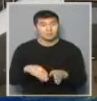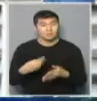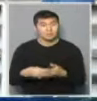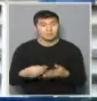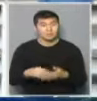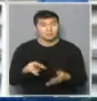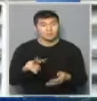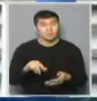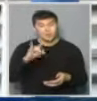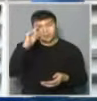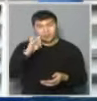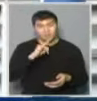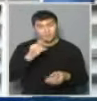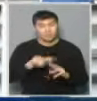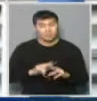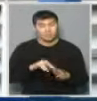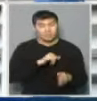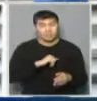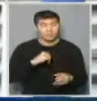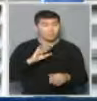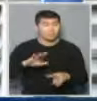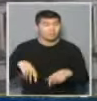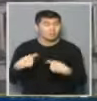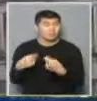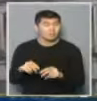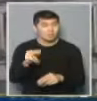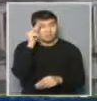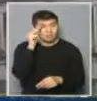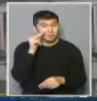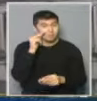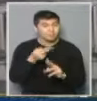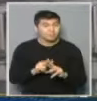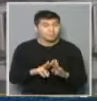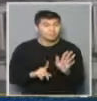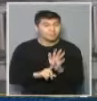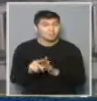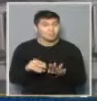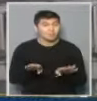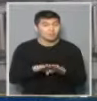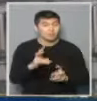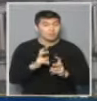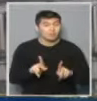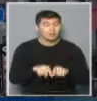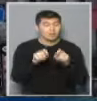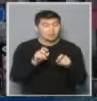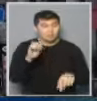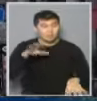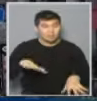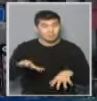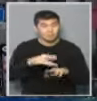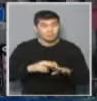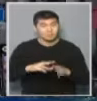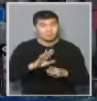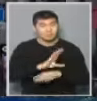лен из Казахстана, перерабатывала у себя, а затем перевозила в Китай. Теперь скоро такой завод откроют в нашей стране и